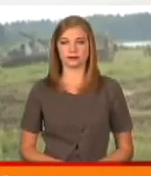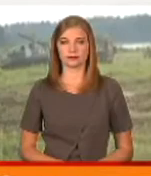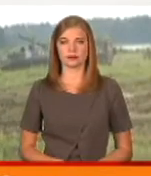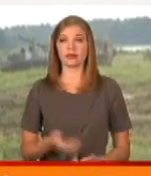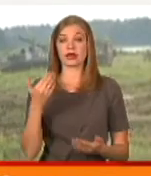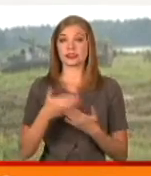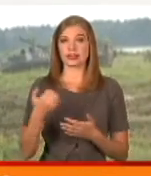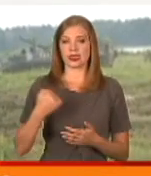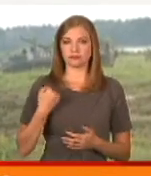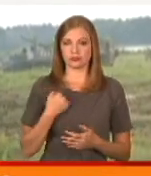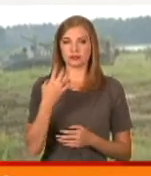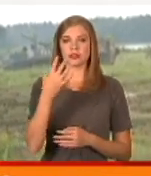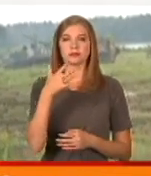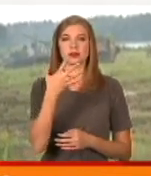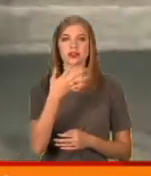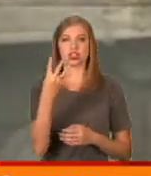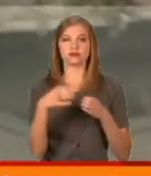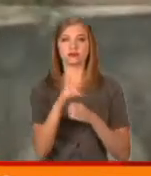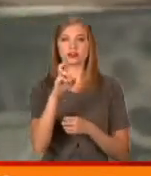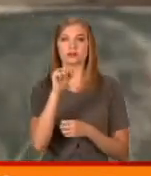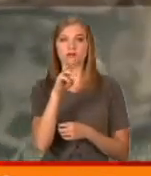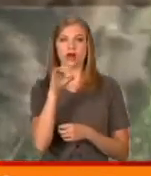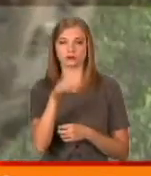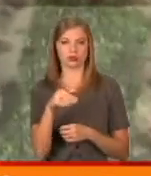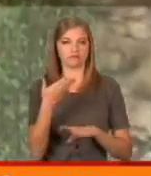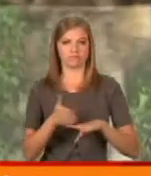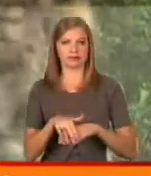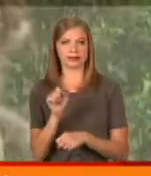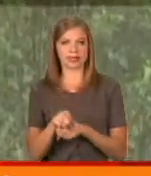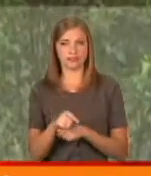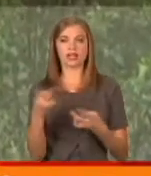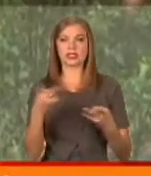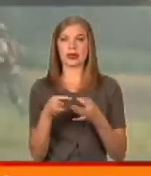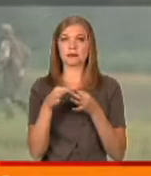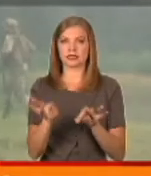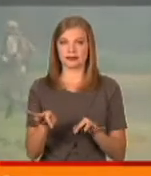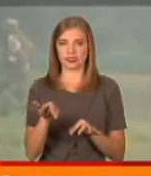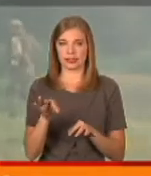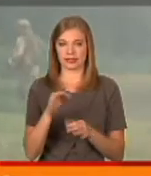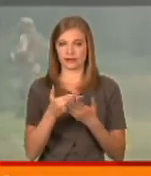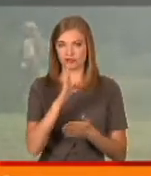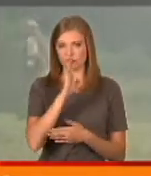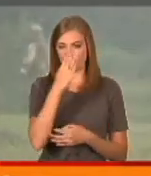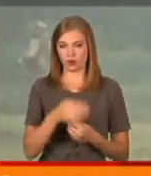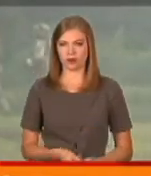Перед бійцями 54-ї бригади з Бахмута непросте завдання – звільнити від ворога он той ліс.